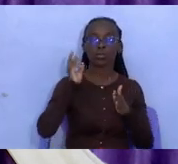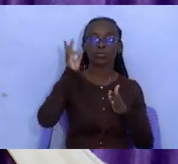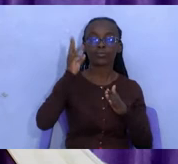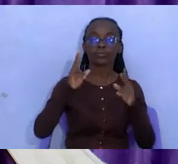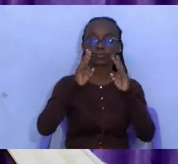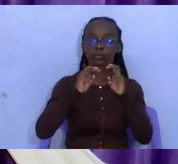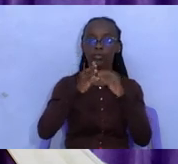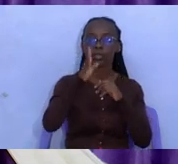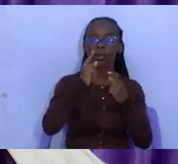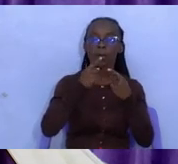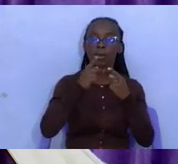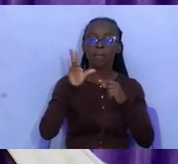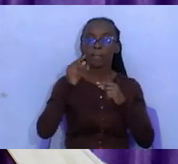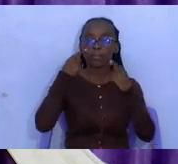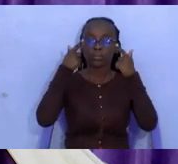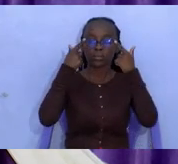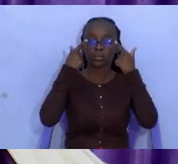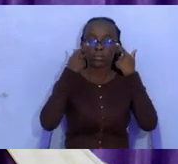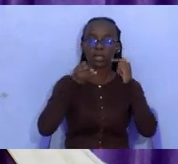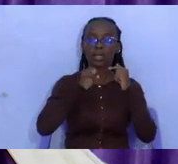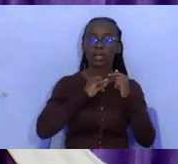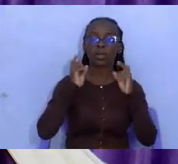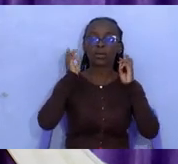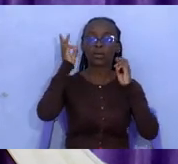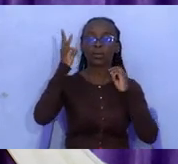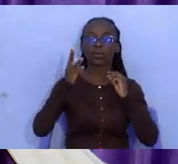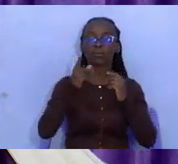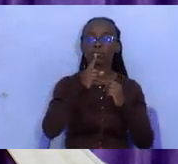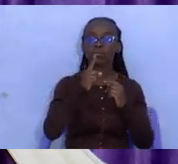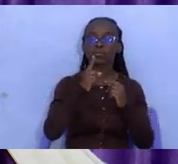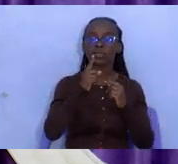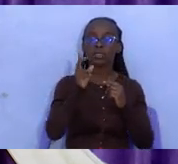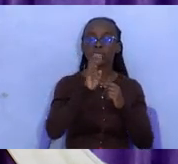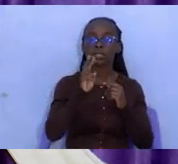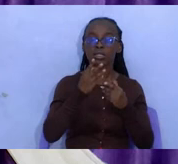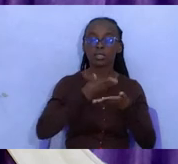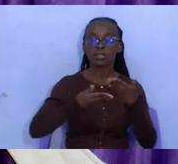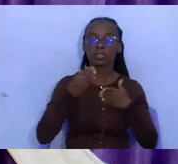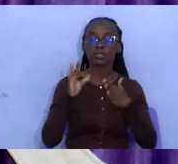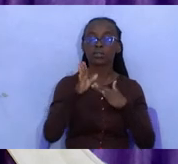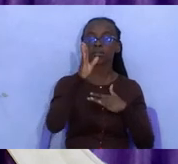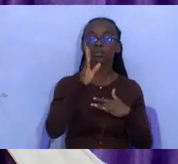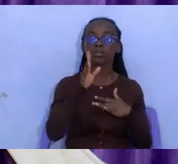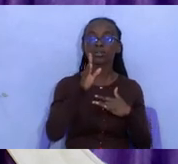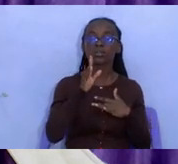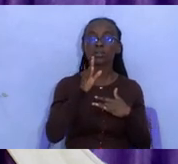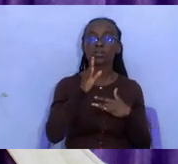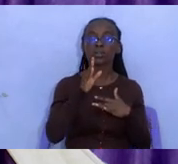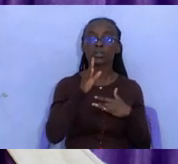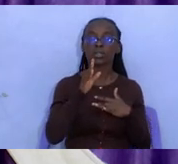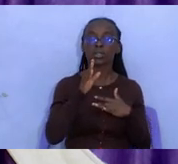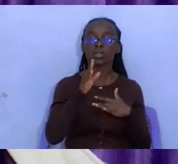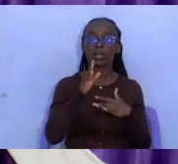blindly. Nitaangalia man of God, na akalocate the man of God or the servant of God.